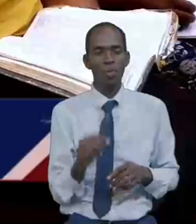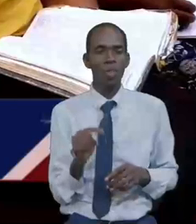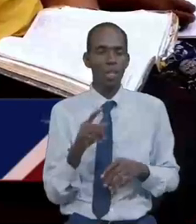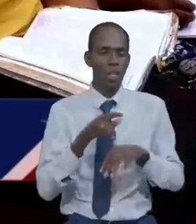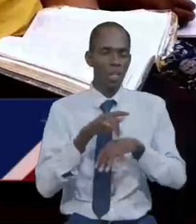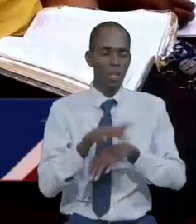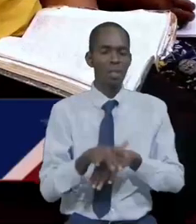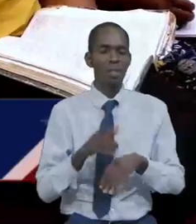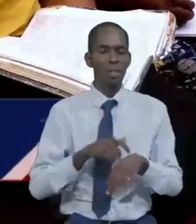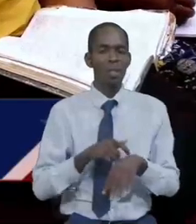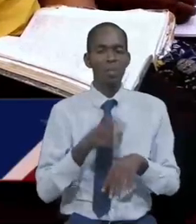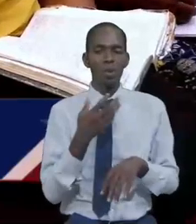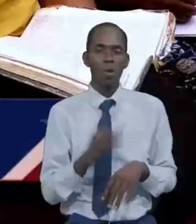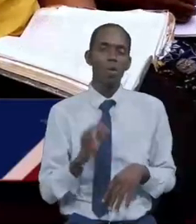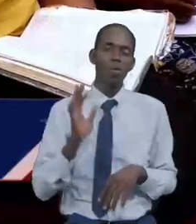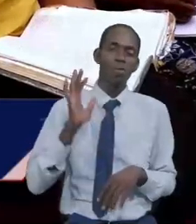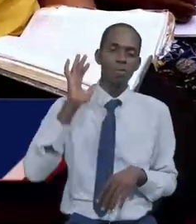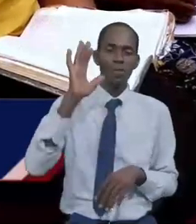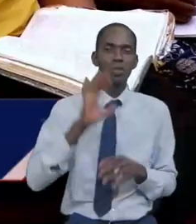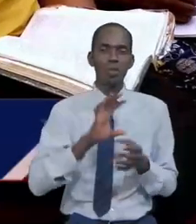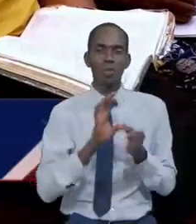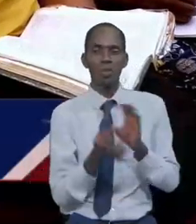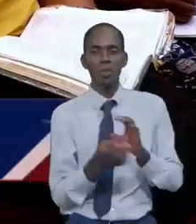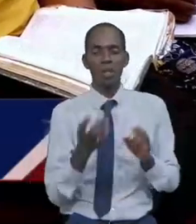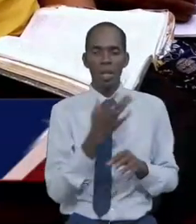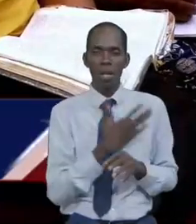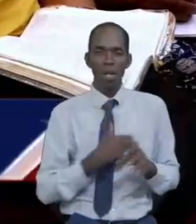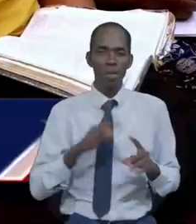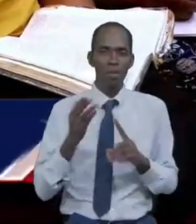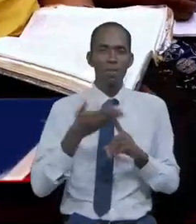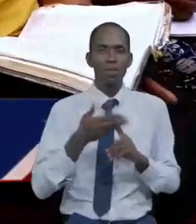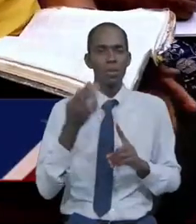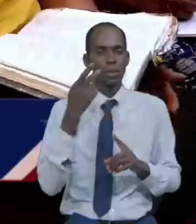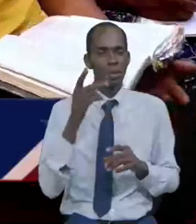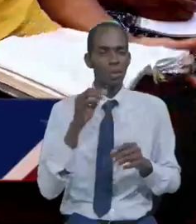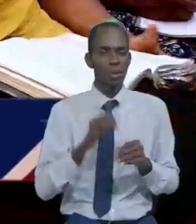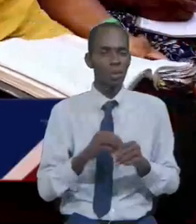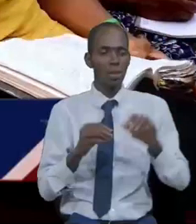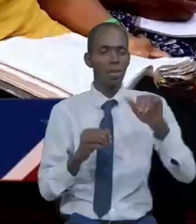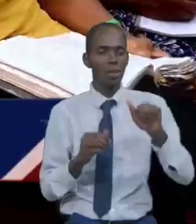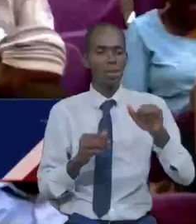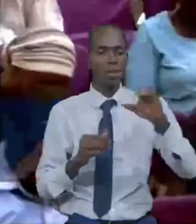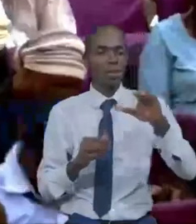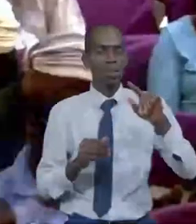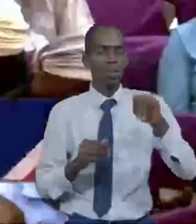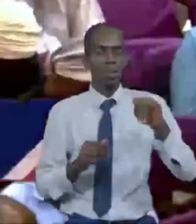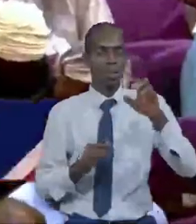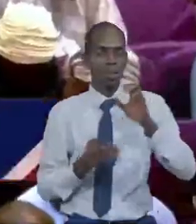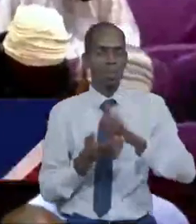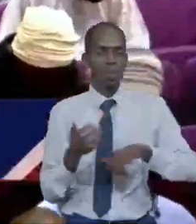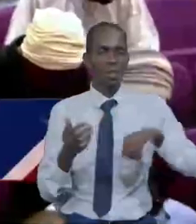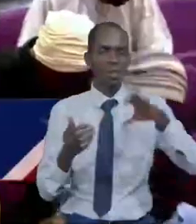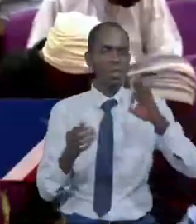conversion et de sa conviction. Nous allons aux Actes des Apôtres, chapitre 9,